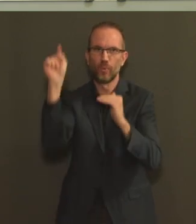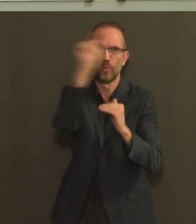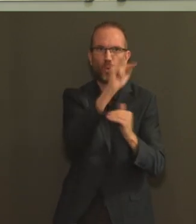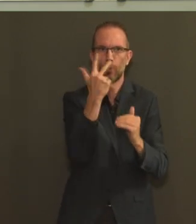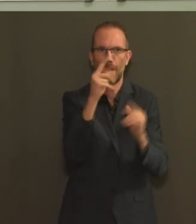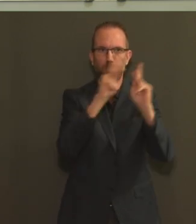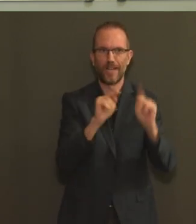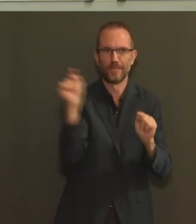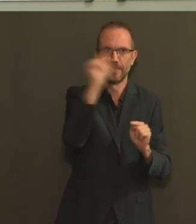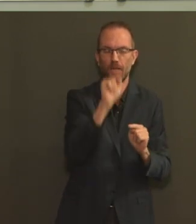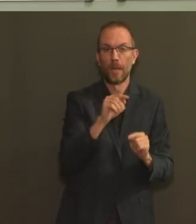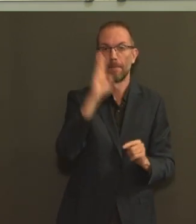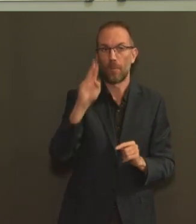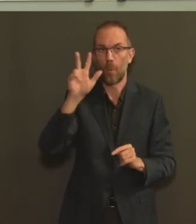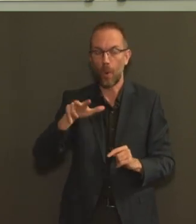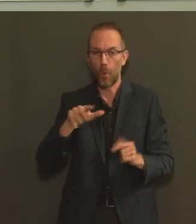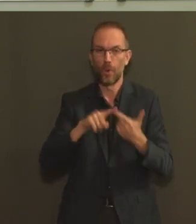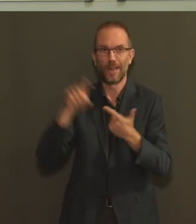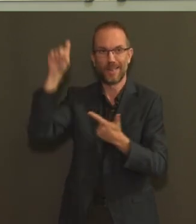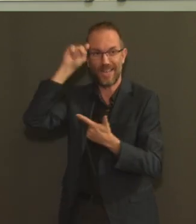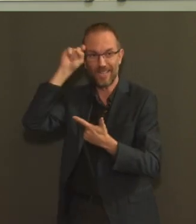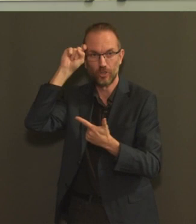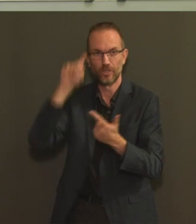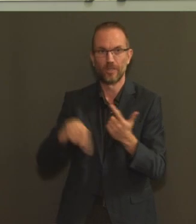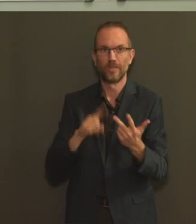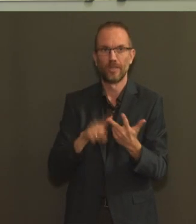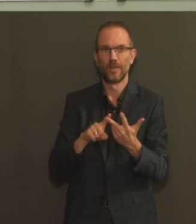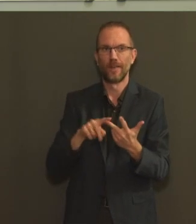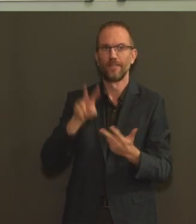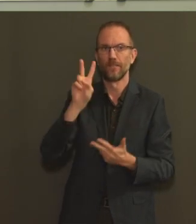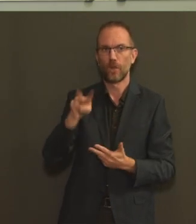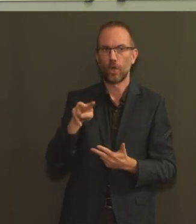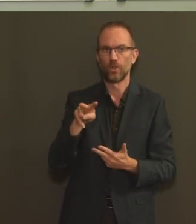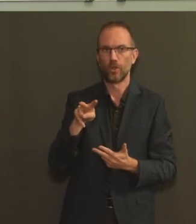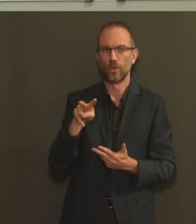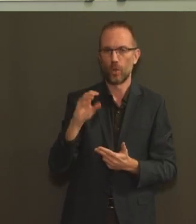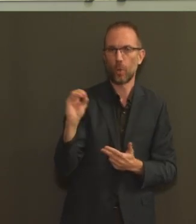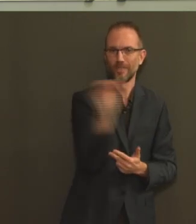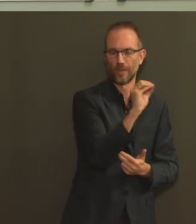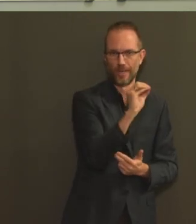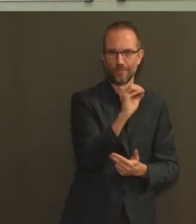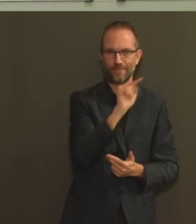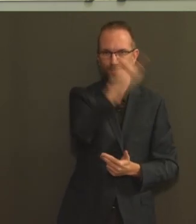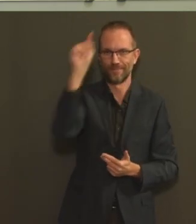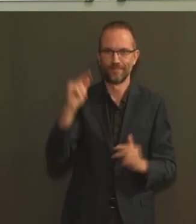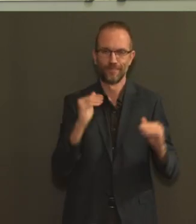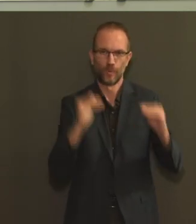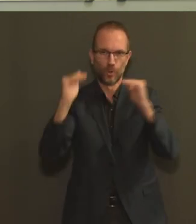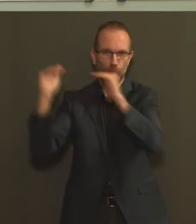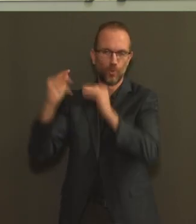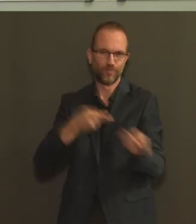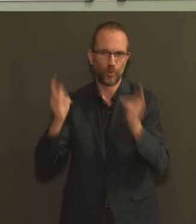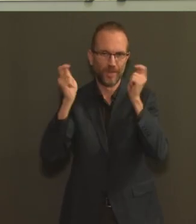la province de Liège et la province de Flandre occidentale. Ceci nous amène actuellement à